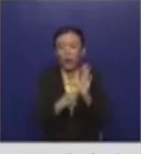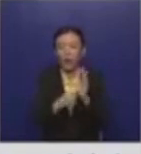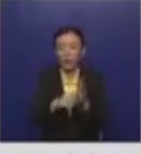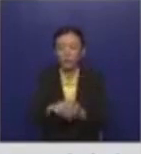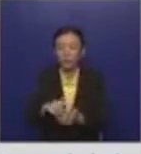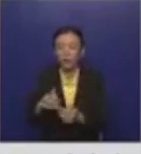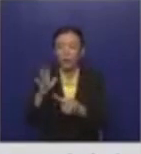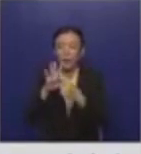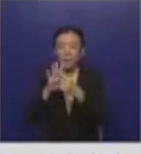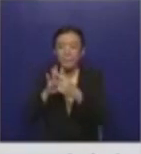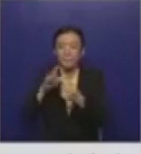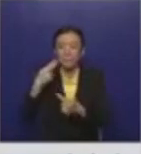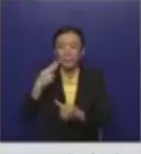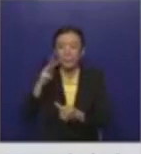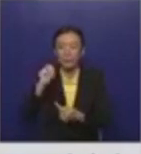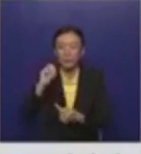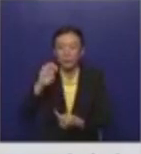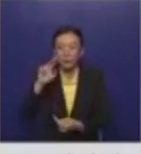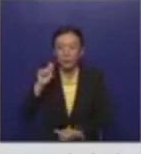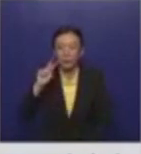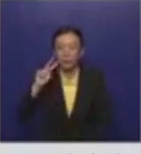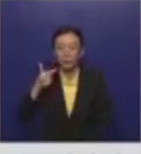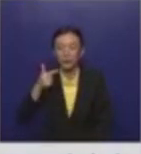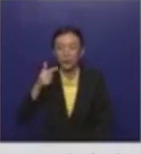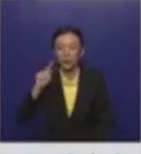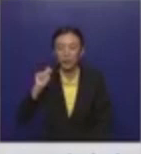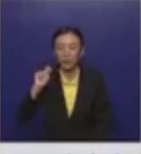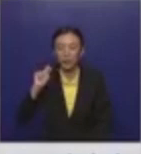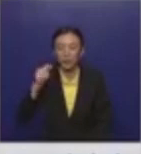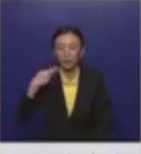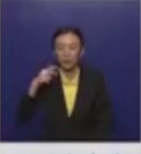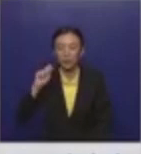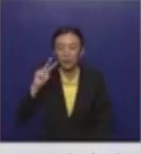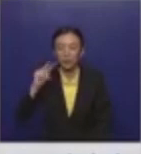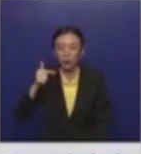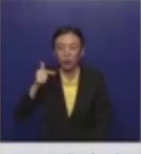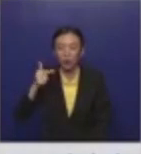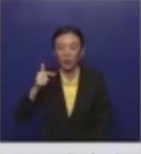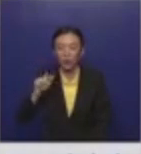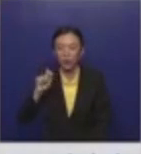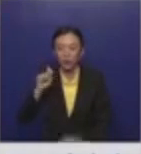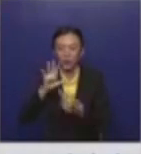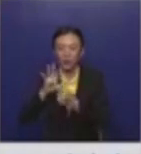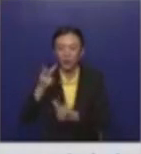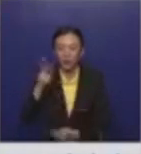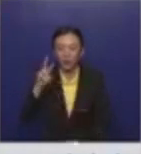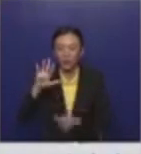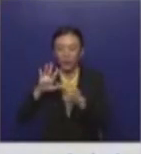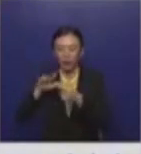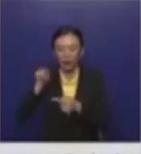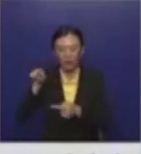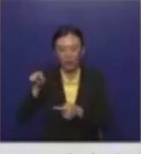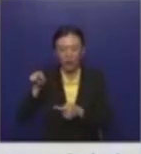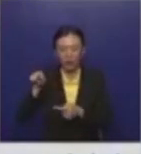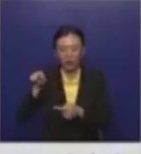นมาเนี่ยนะครับเหมืองทองอัคราไปออกกฎไปตามอำนาจคำสั่งที่ไม่เป็นก